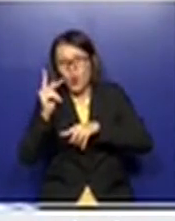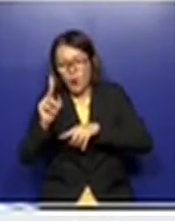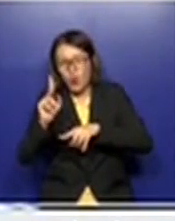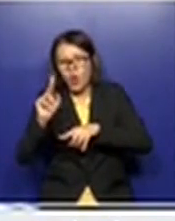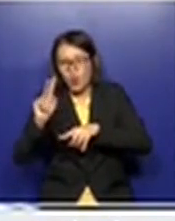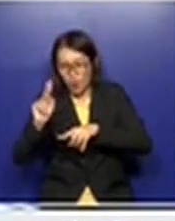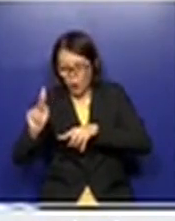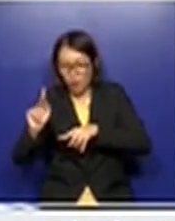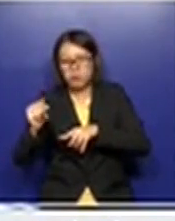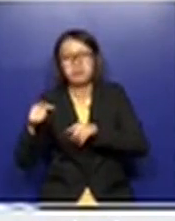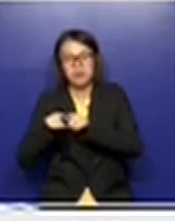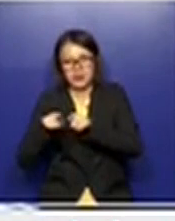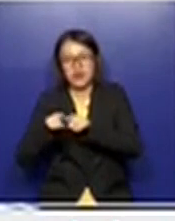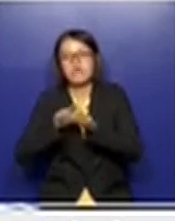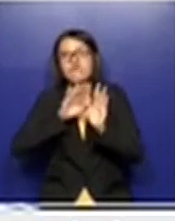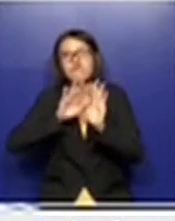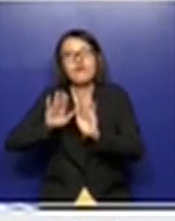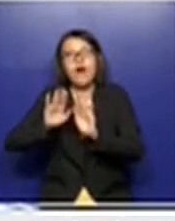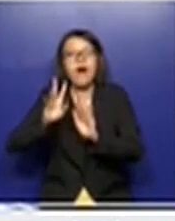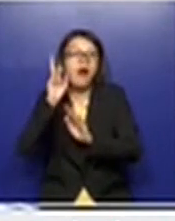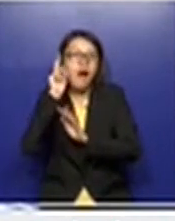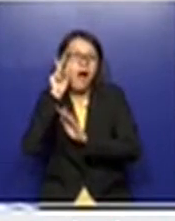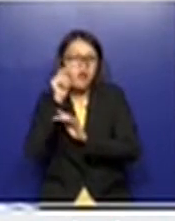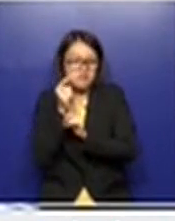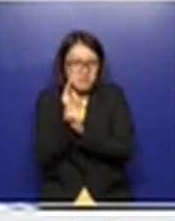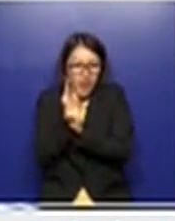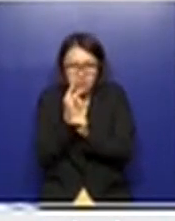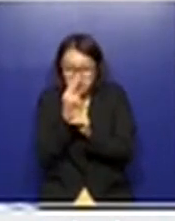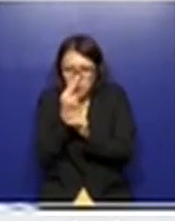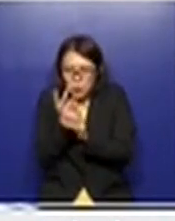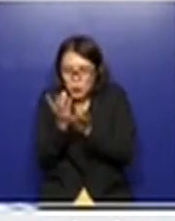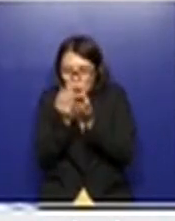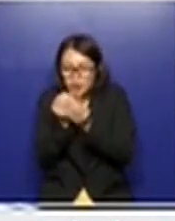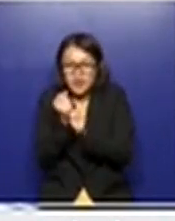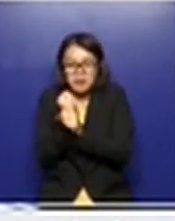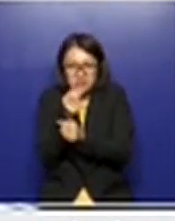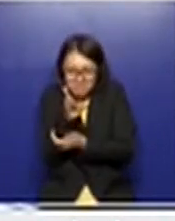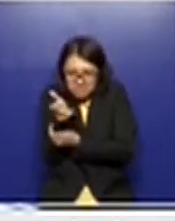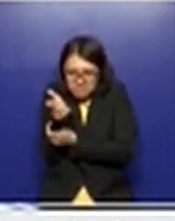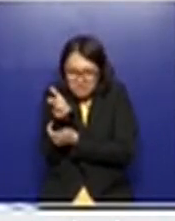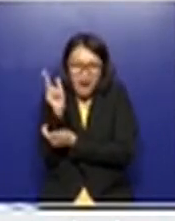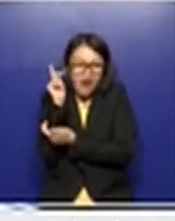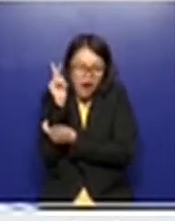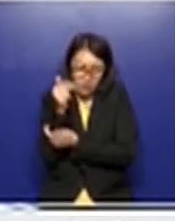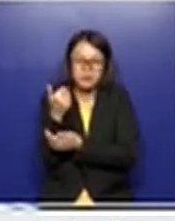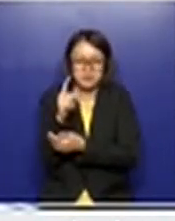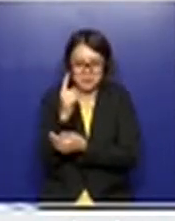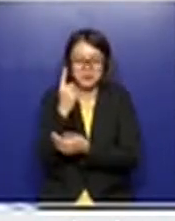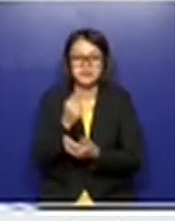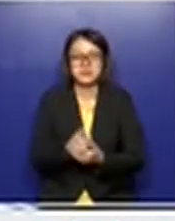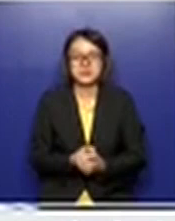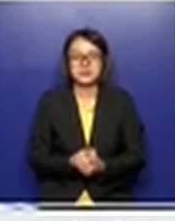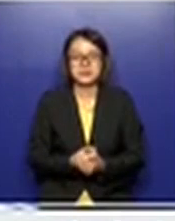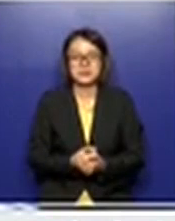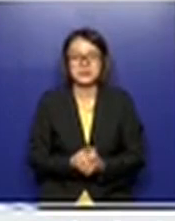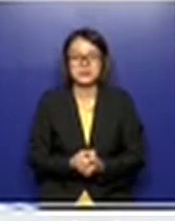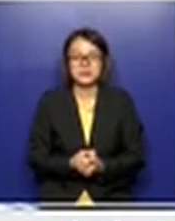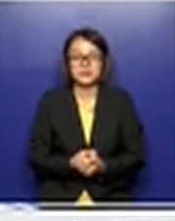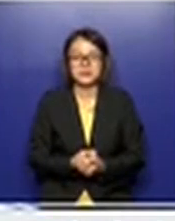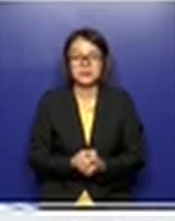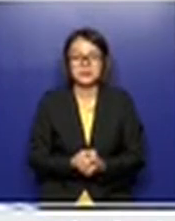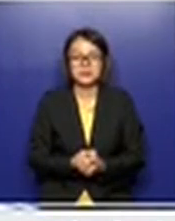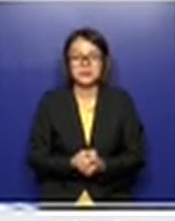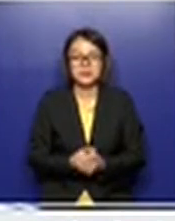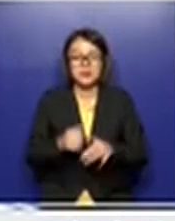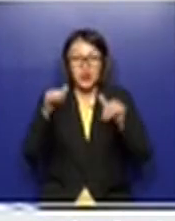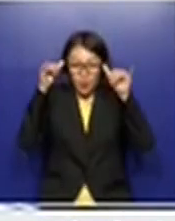กันขอฝากผู้สื่อข่าวของท่านไปติดตามเหมือนกับที่ติดตามที่เกาะนางคำสองท่านทำสารคดีเรื่องคว